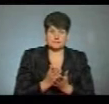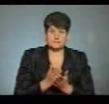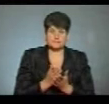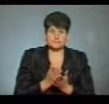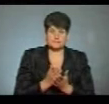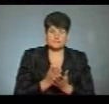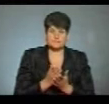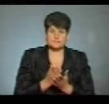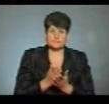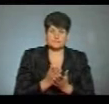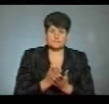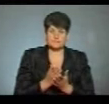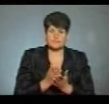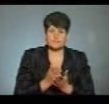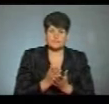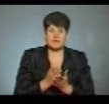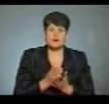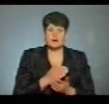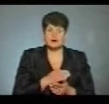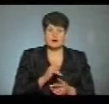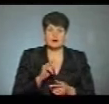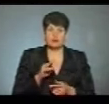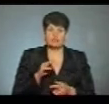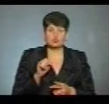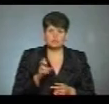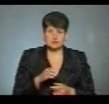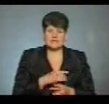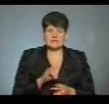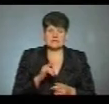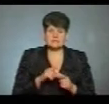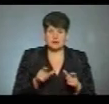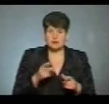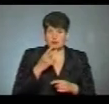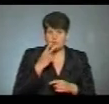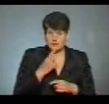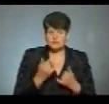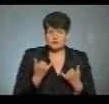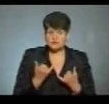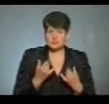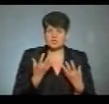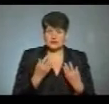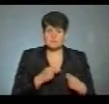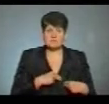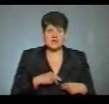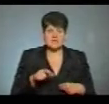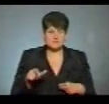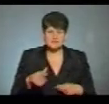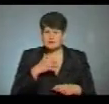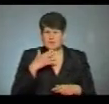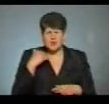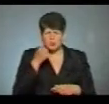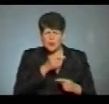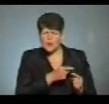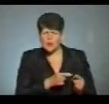в пульмоно-фтизіатричному центрі. І ми побачимо, що жоден працівник на сьогоднішній день за багато і декілька